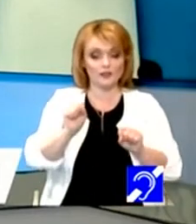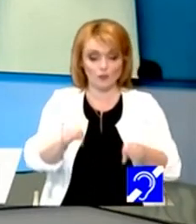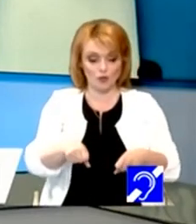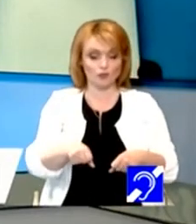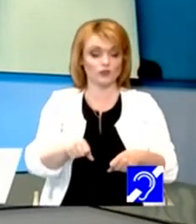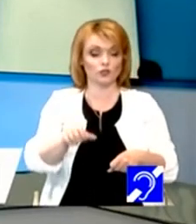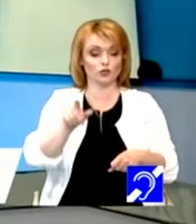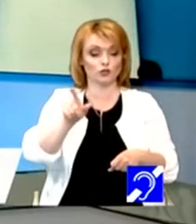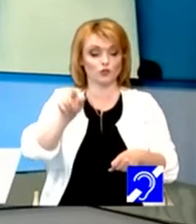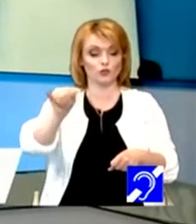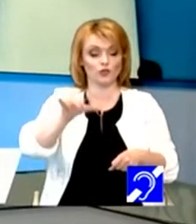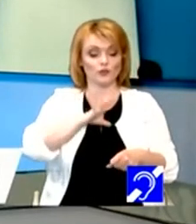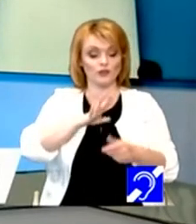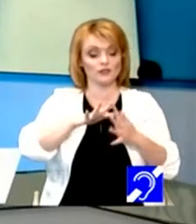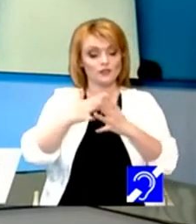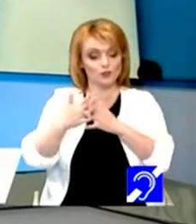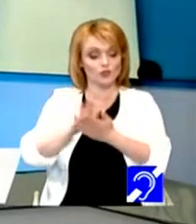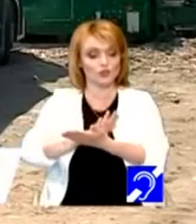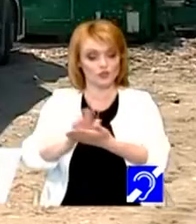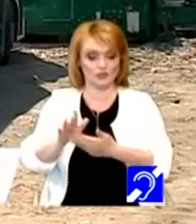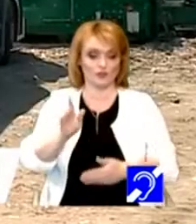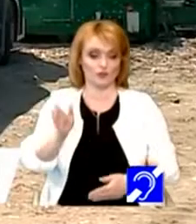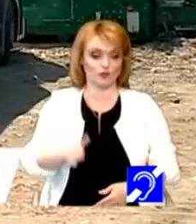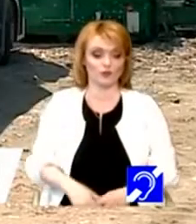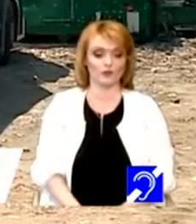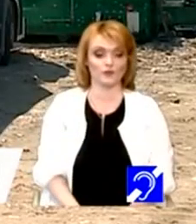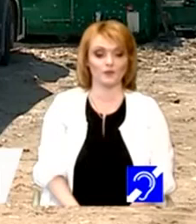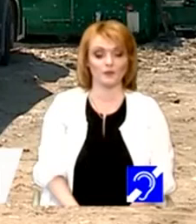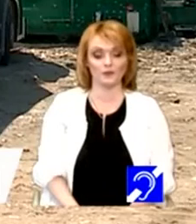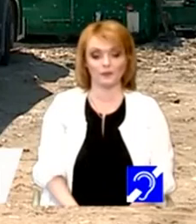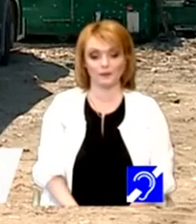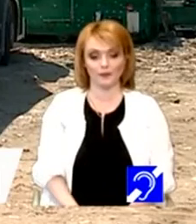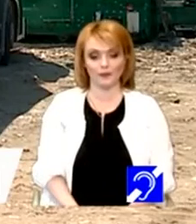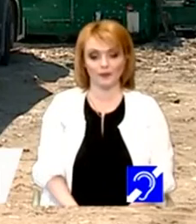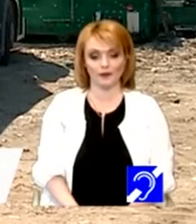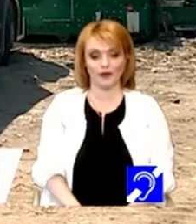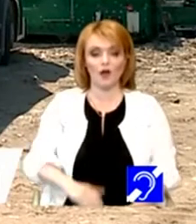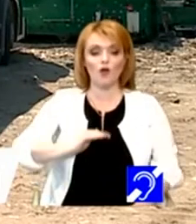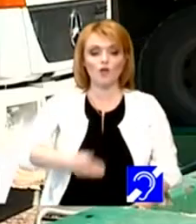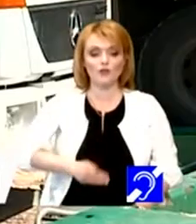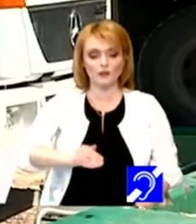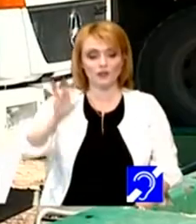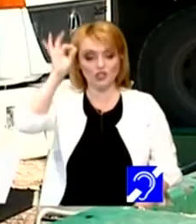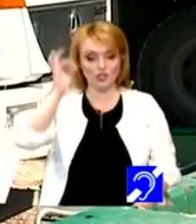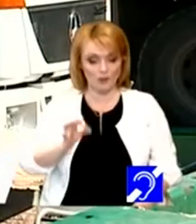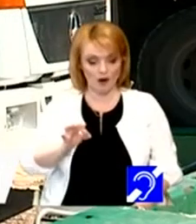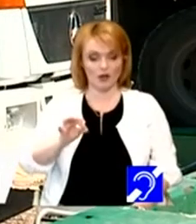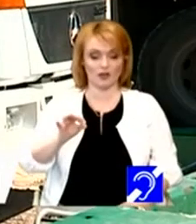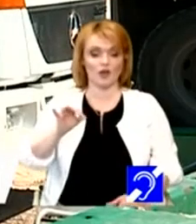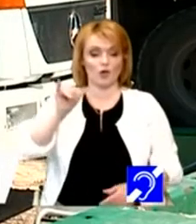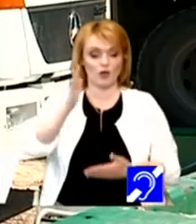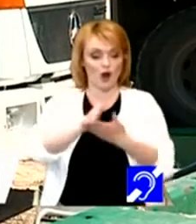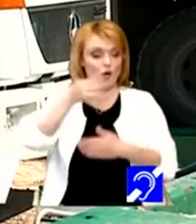ridice nivelul de curățenie în localități. O companie germană cu experiență în